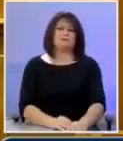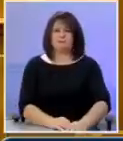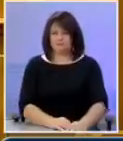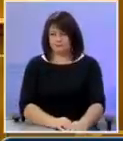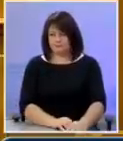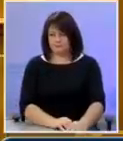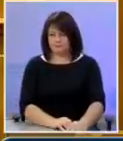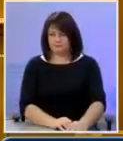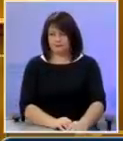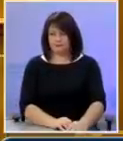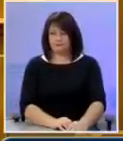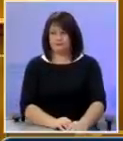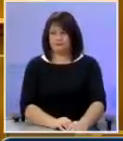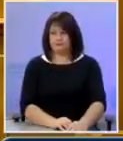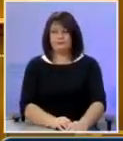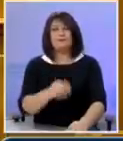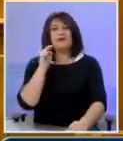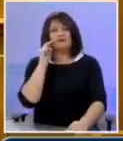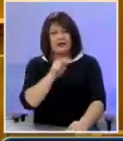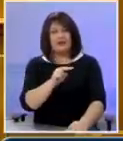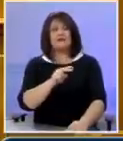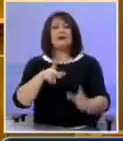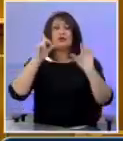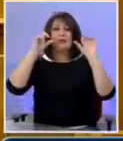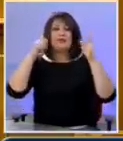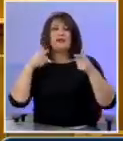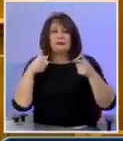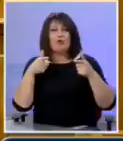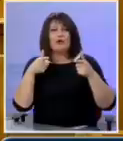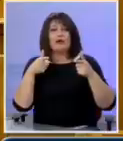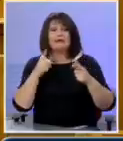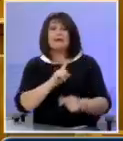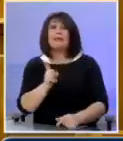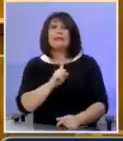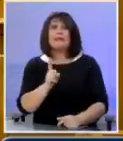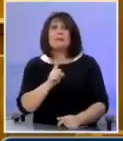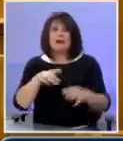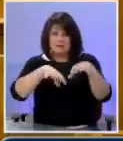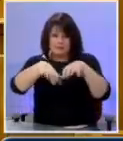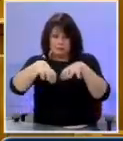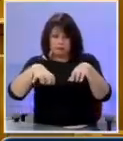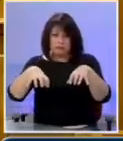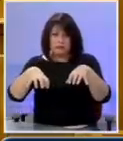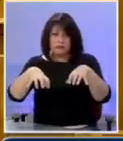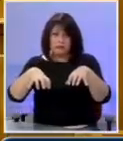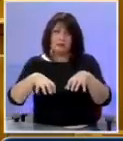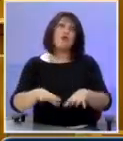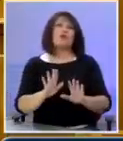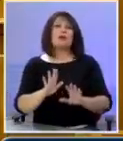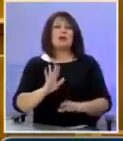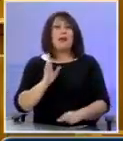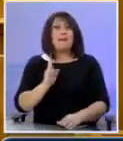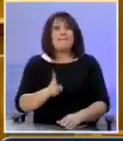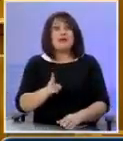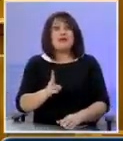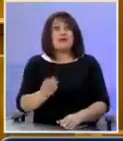είναι προφανές ότι η δημοκρατία δεν πρέπει να διαιρείται μπροστά στην απειλή